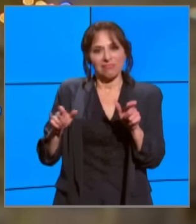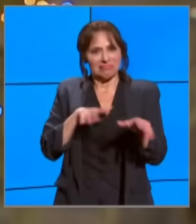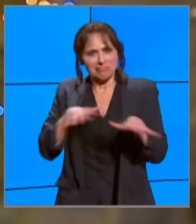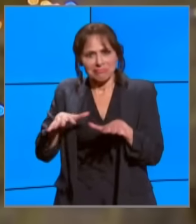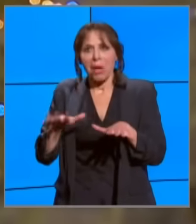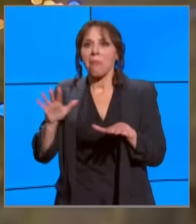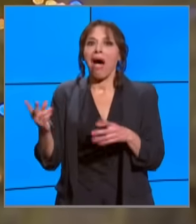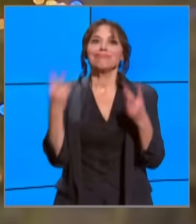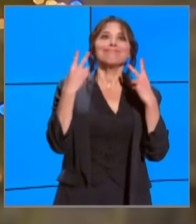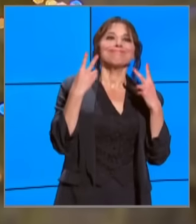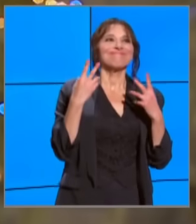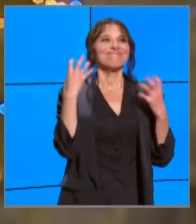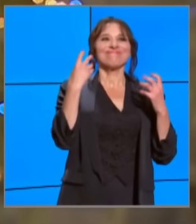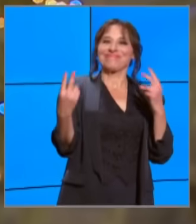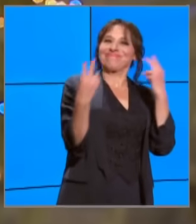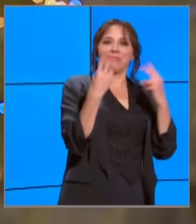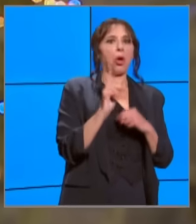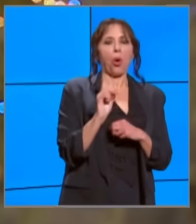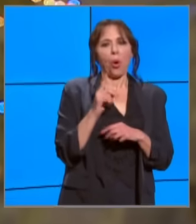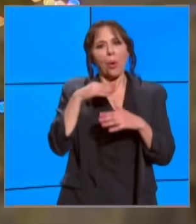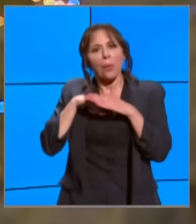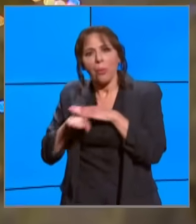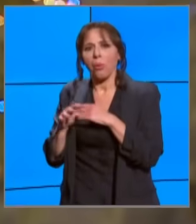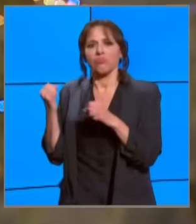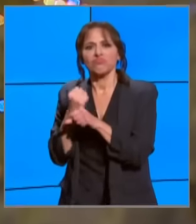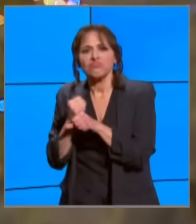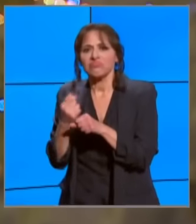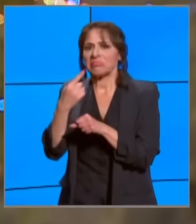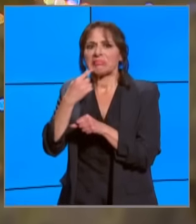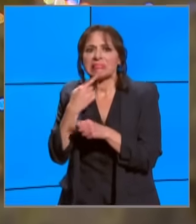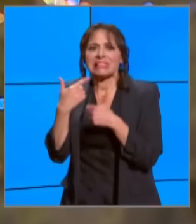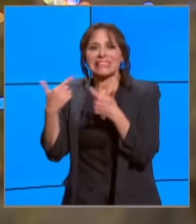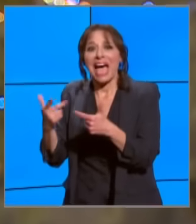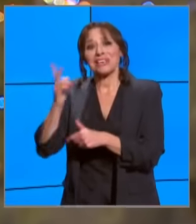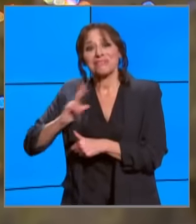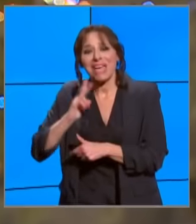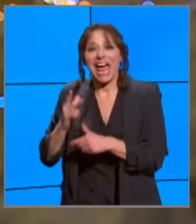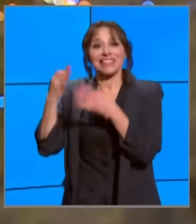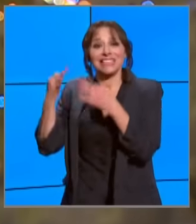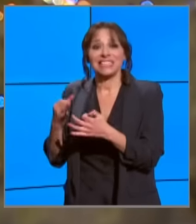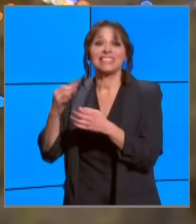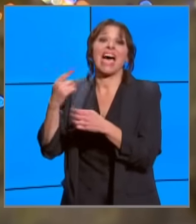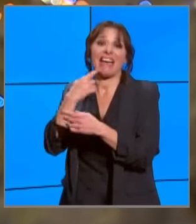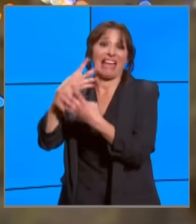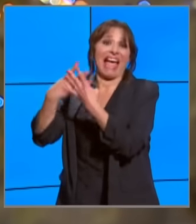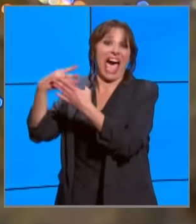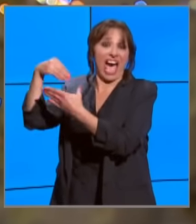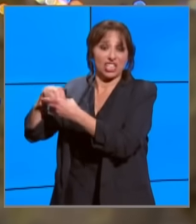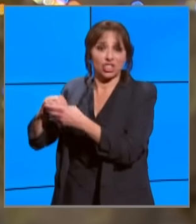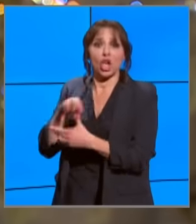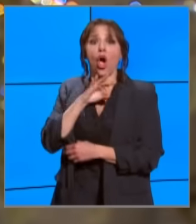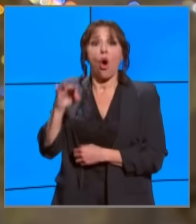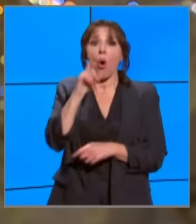notorietà lavorano per dare speranza e dignità a chi è in carcere o di chi ha lasciato il proprio lavoro come è